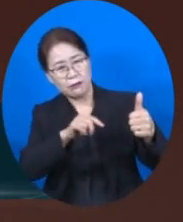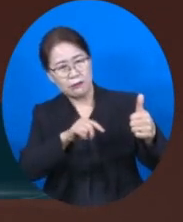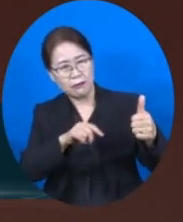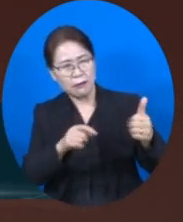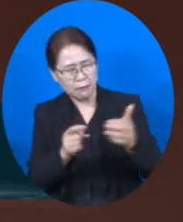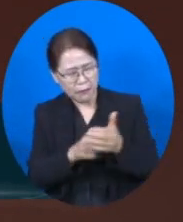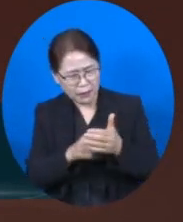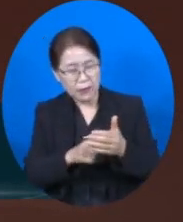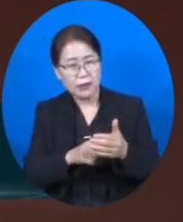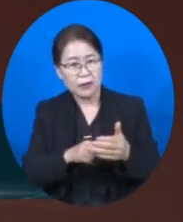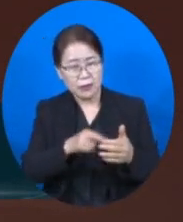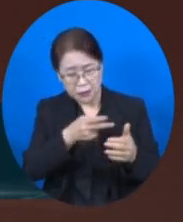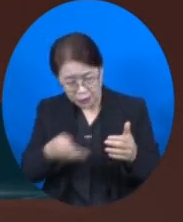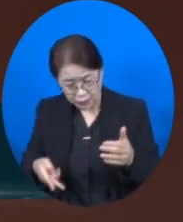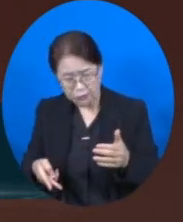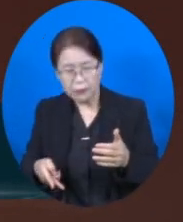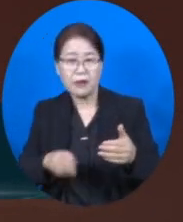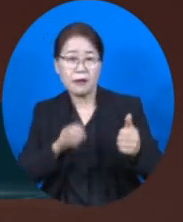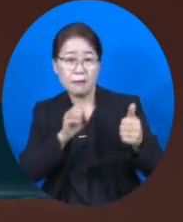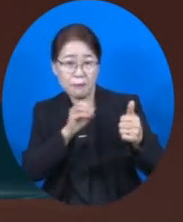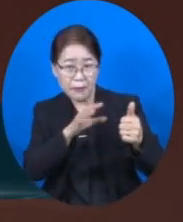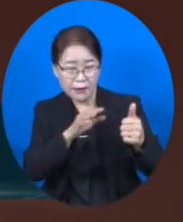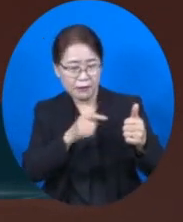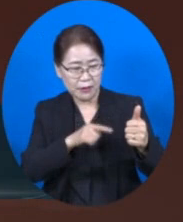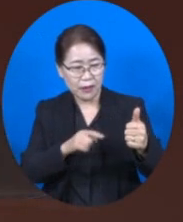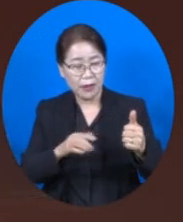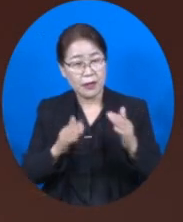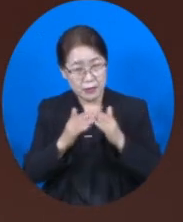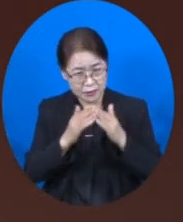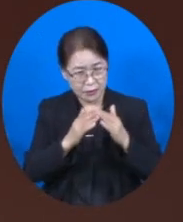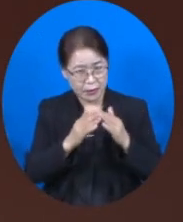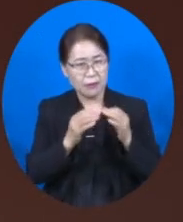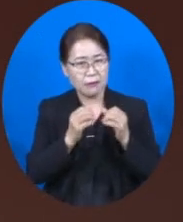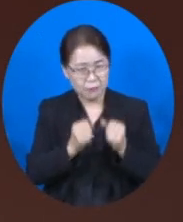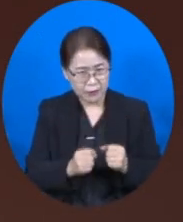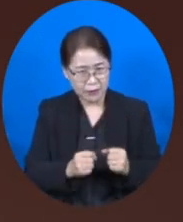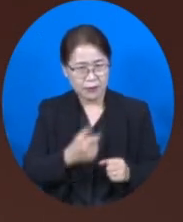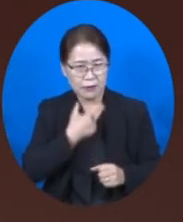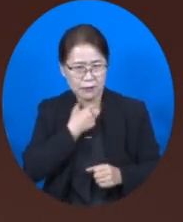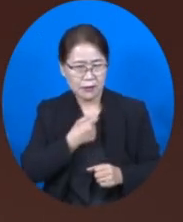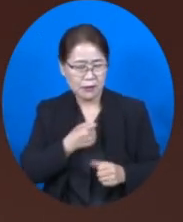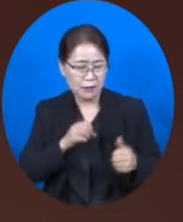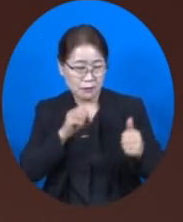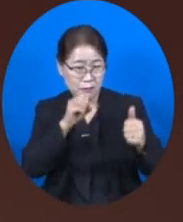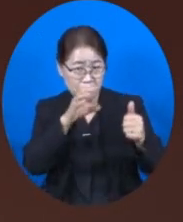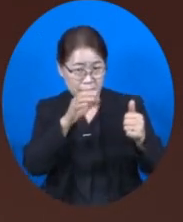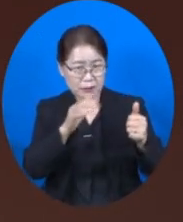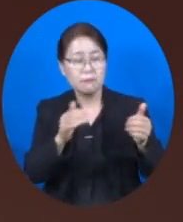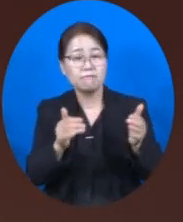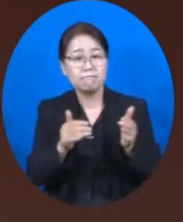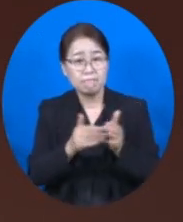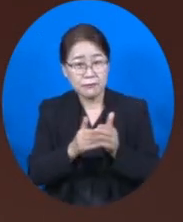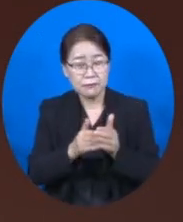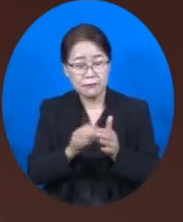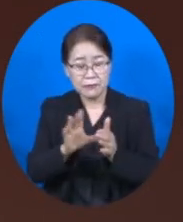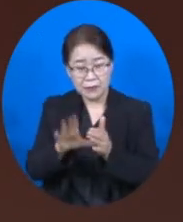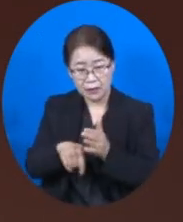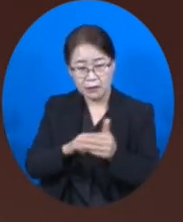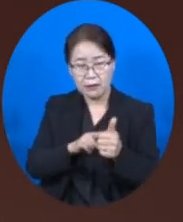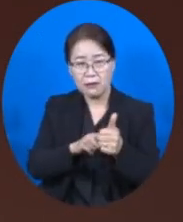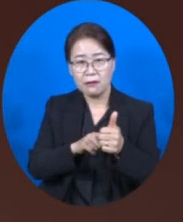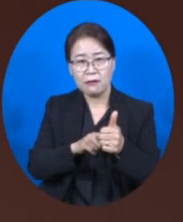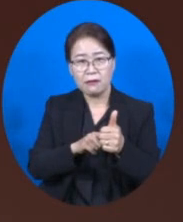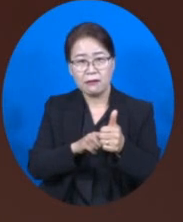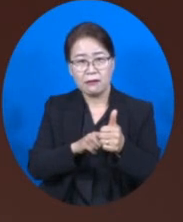삭개오야 속히 내려오라 내가 오늘 내 집에 유하여야 하겠다라고 말씀을 하셨을 때에